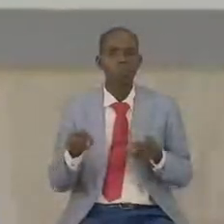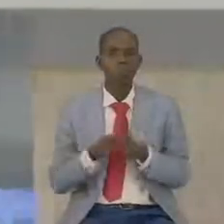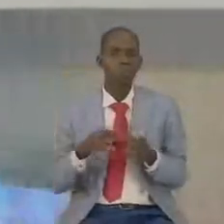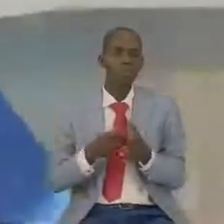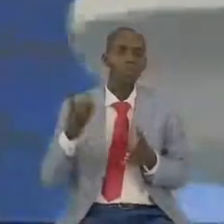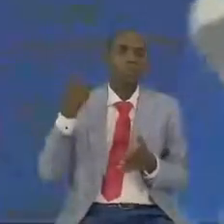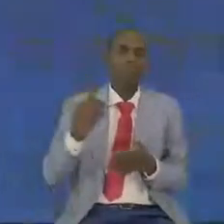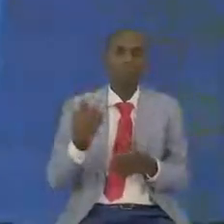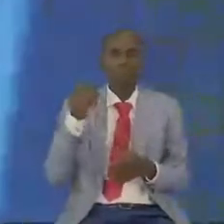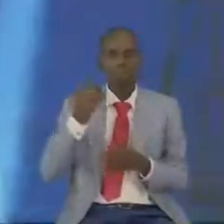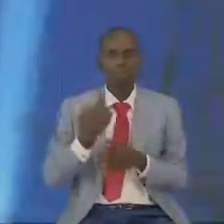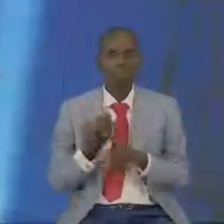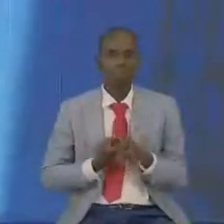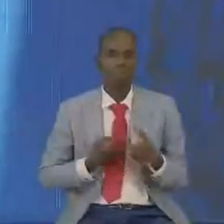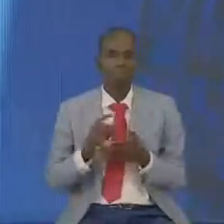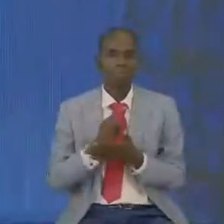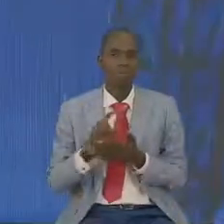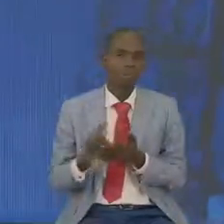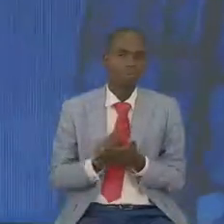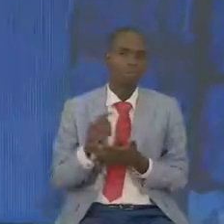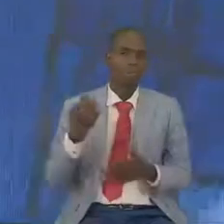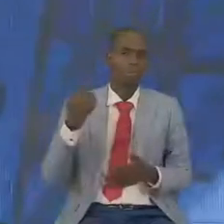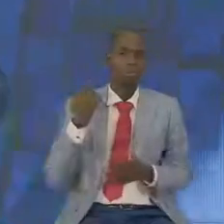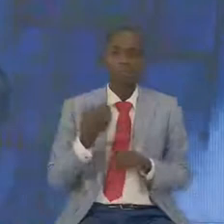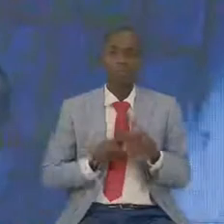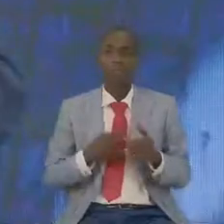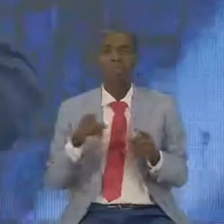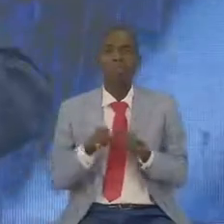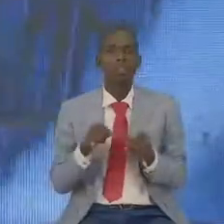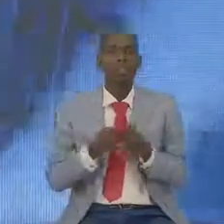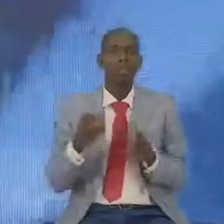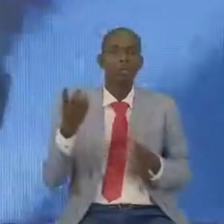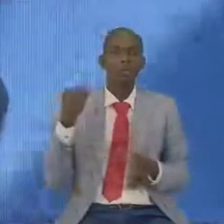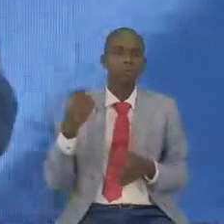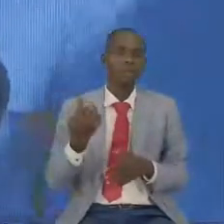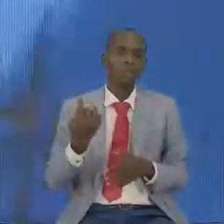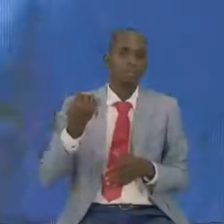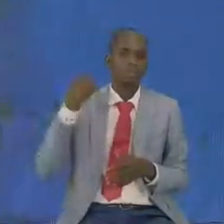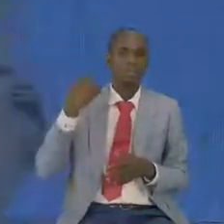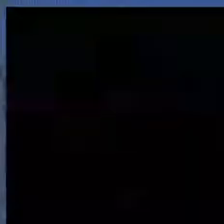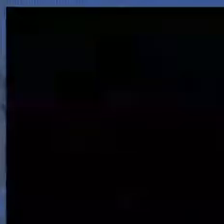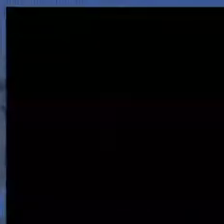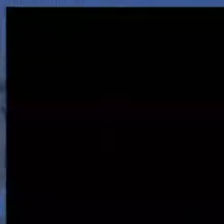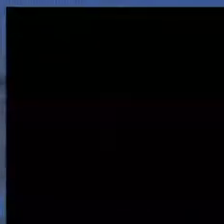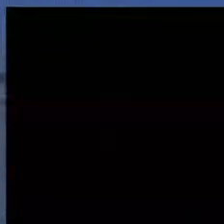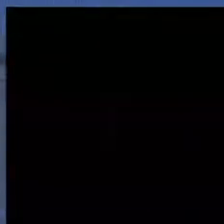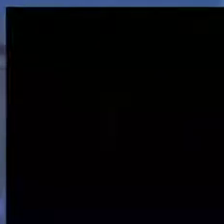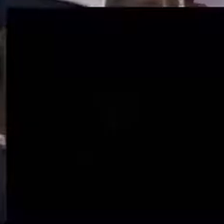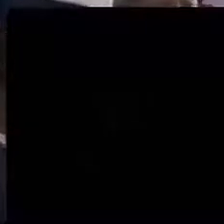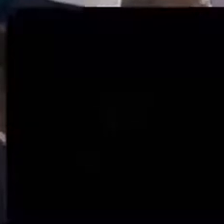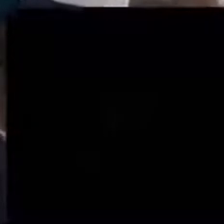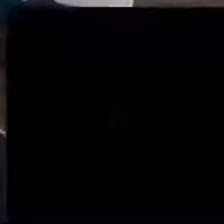comme ce fut le mois passé, comme ce fut l'année passée, la décennie passée, tout